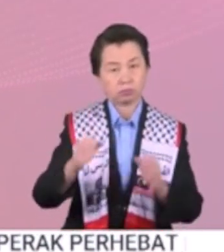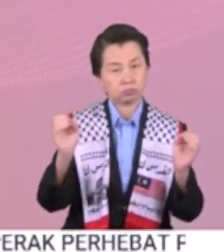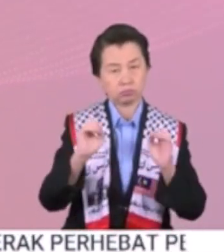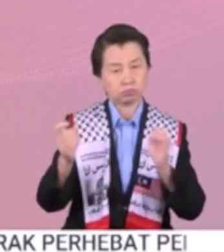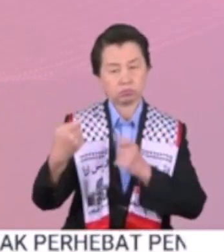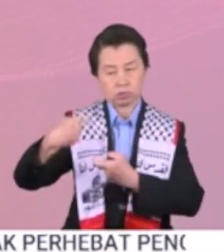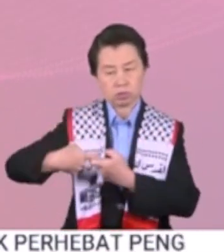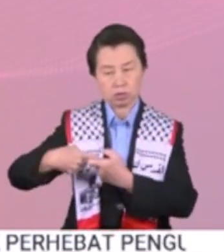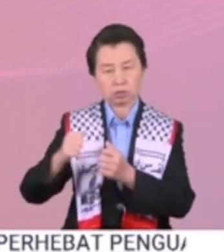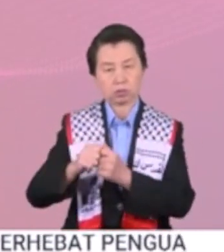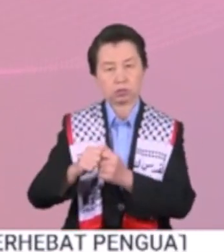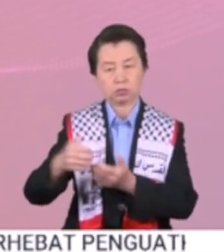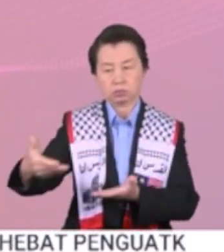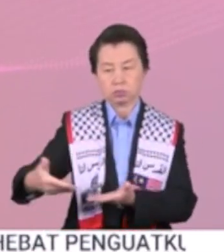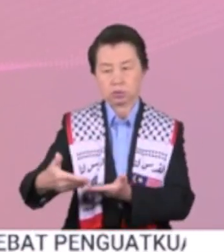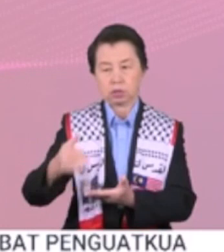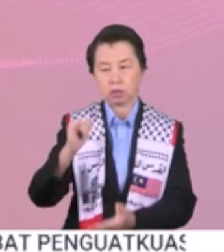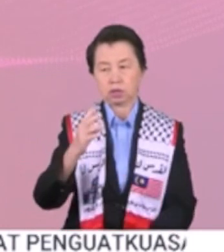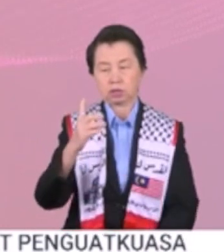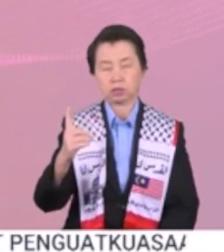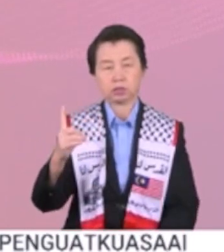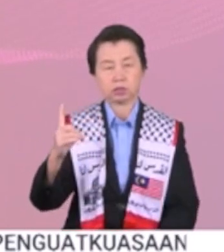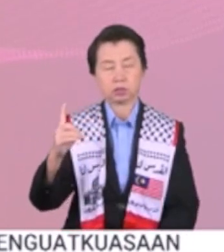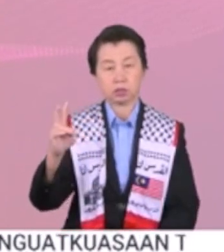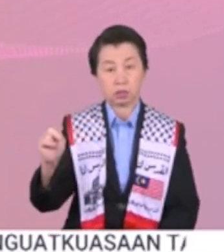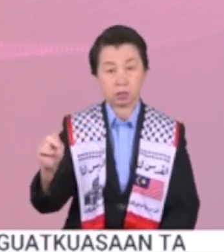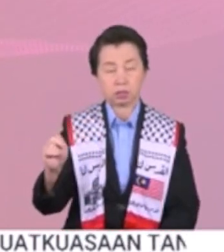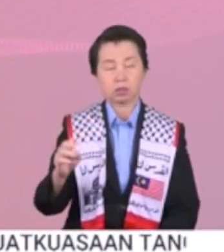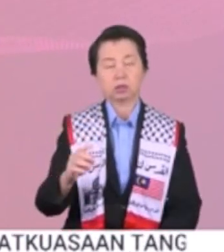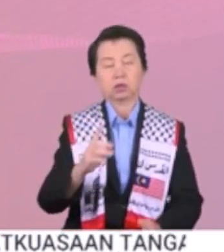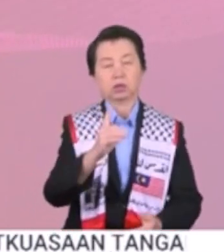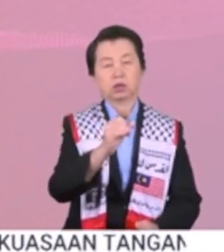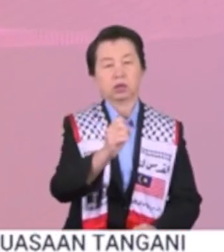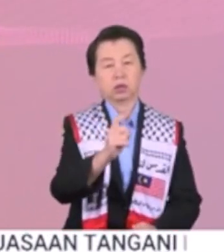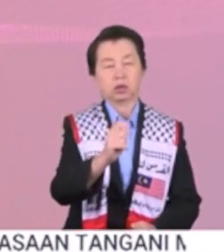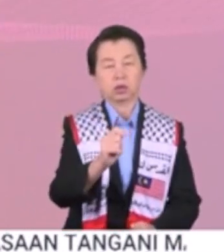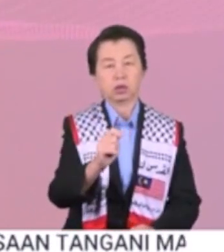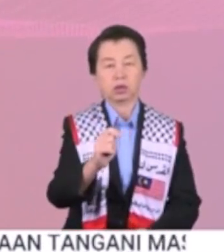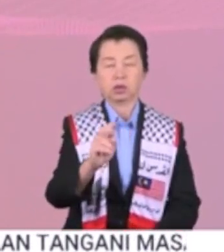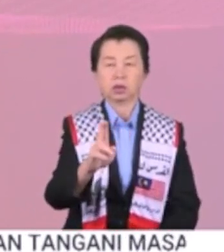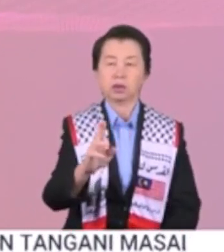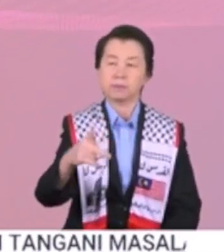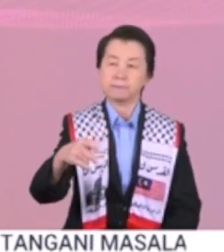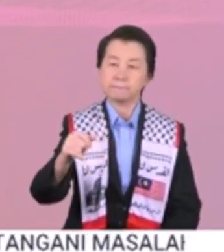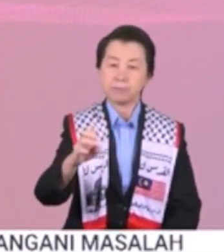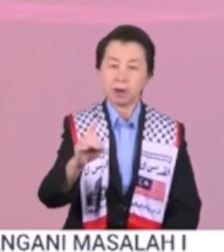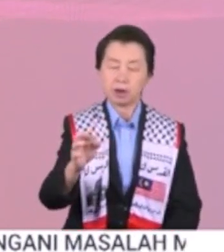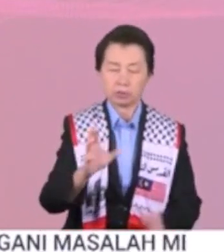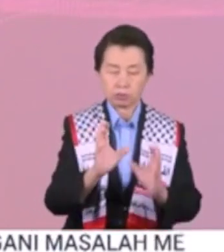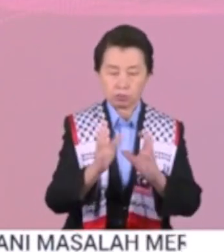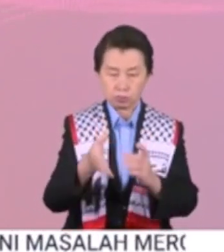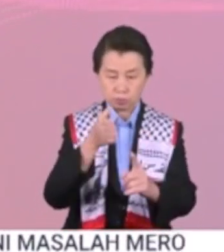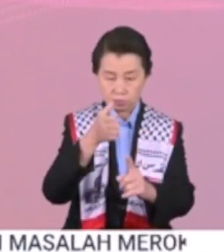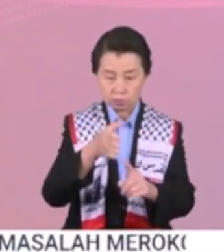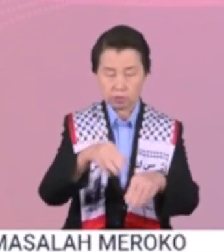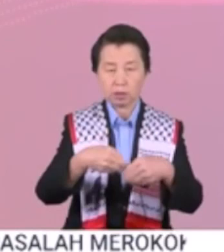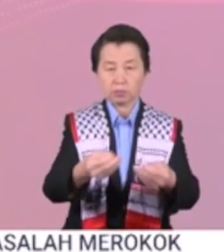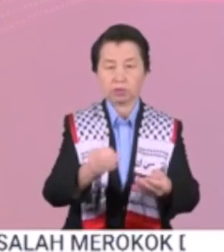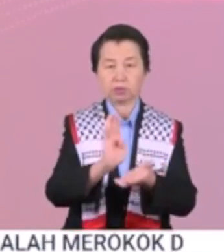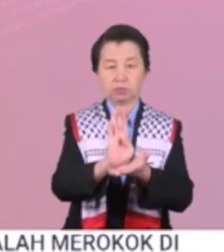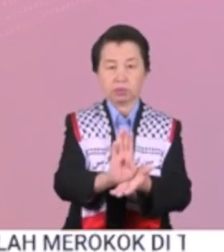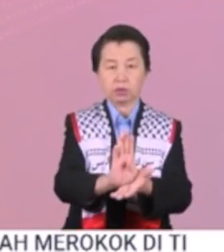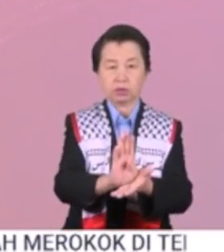kaitan dengan pengenalan diid digital data padu diguna pakai sebagai asas dalam menentukan kumpulan sasar penerima